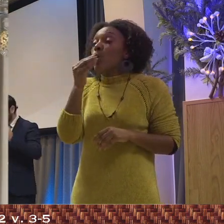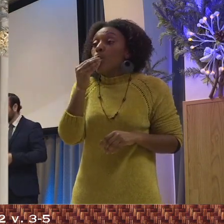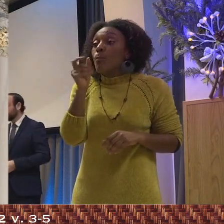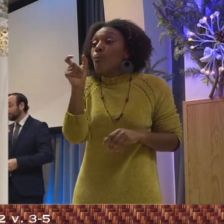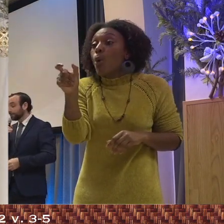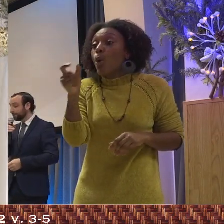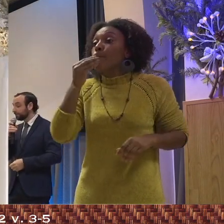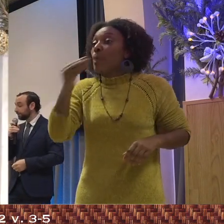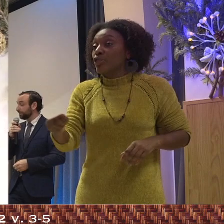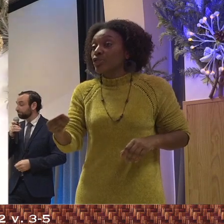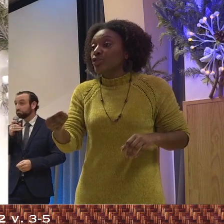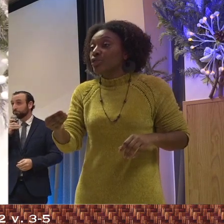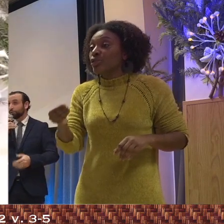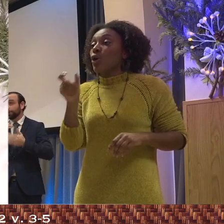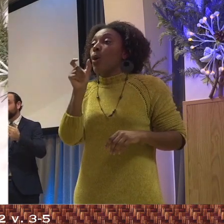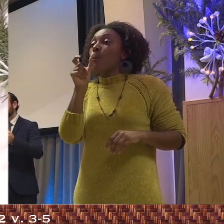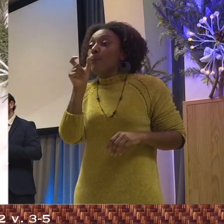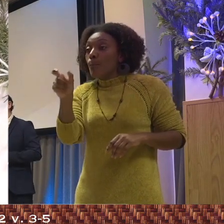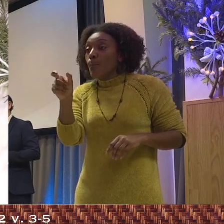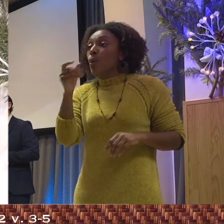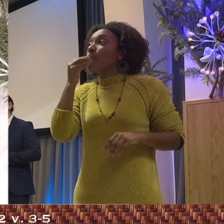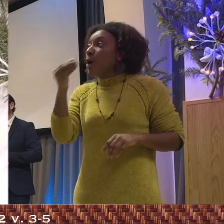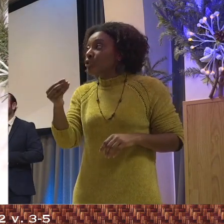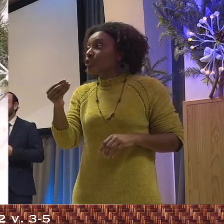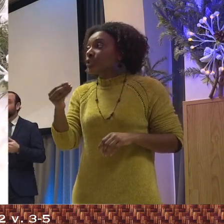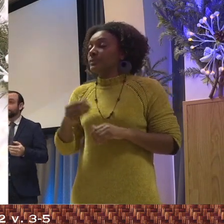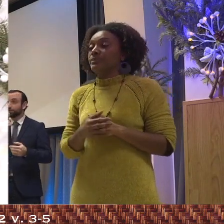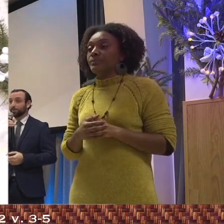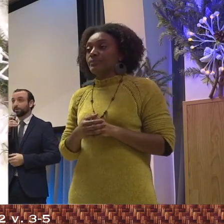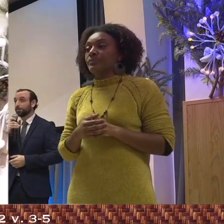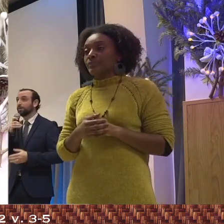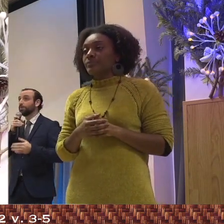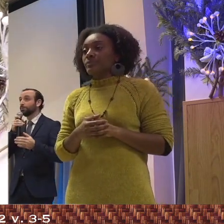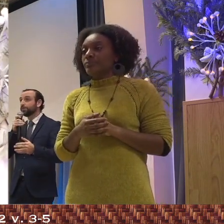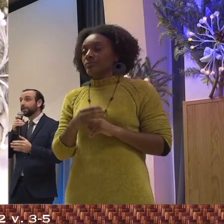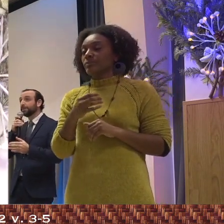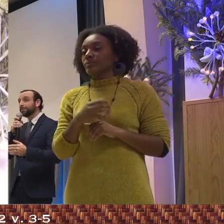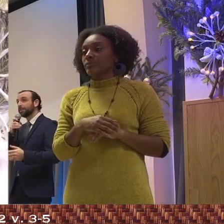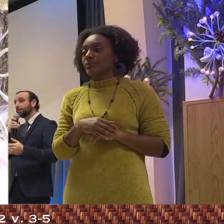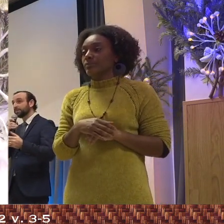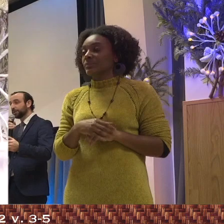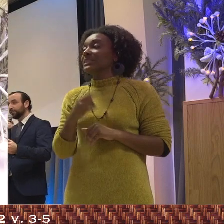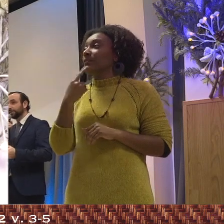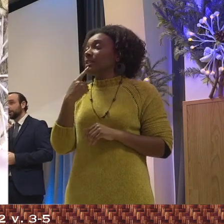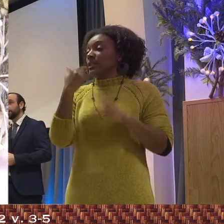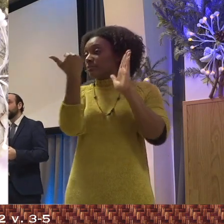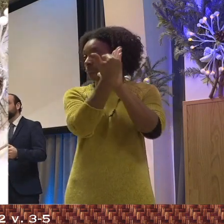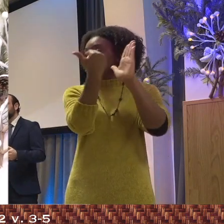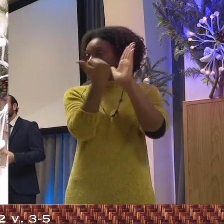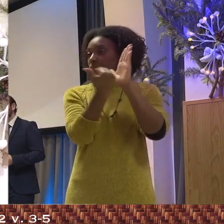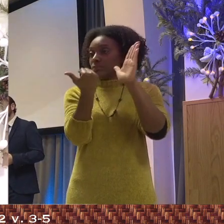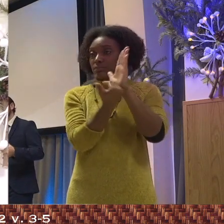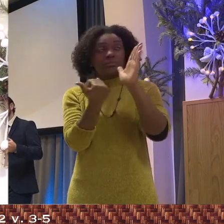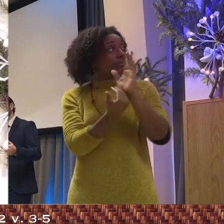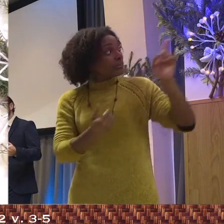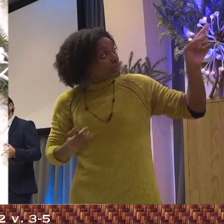agathos, qui signifie de bonne constitution, de bonne nature, utile, salutaire,